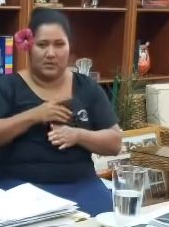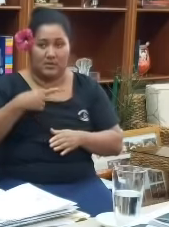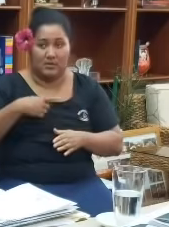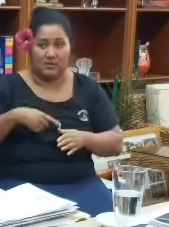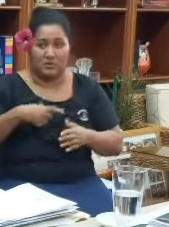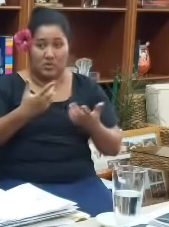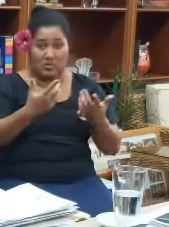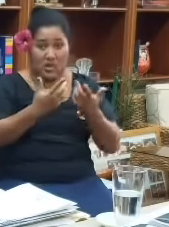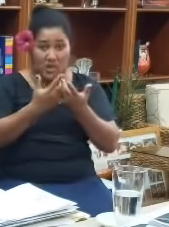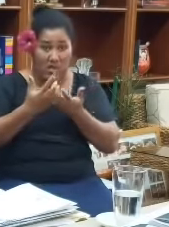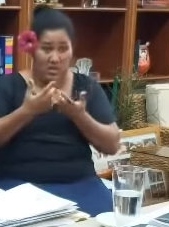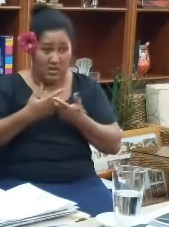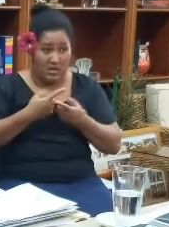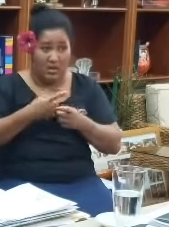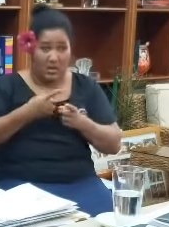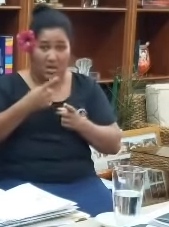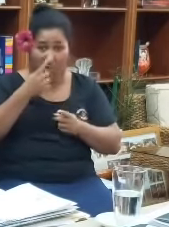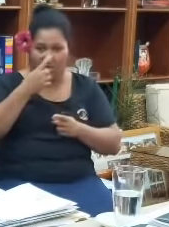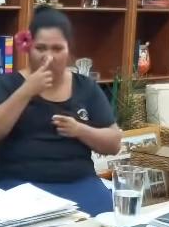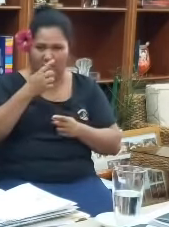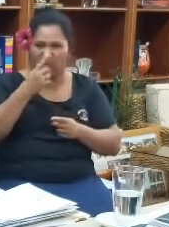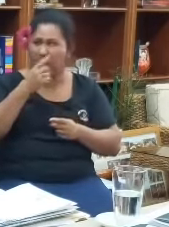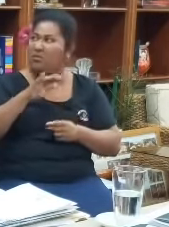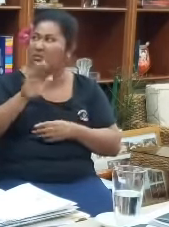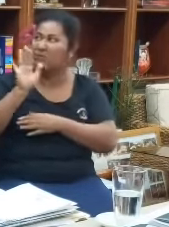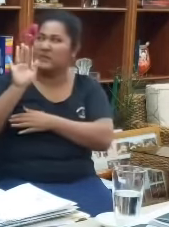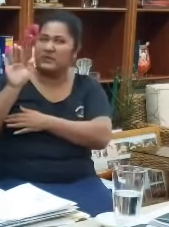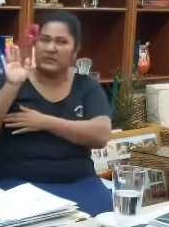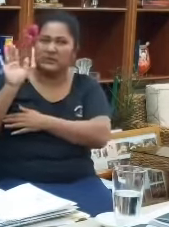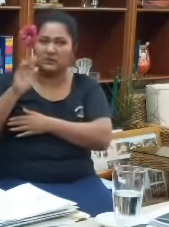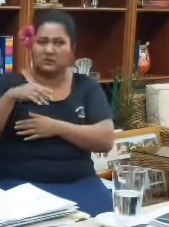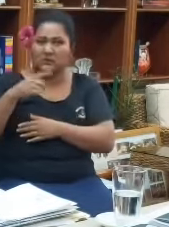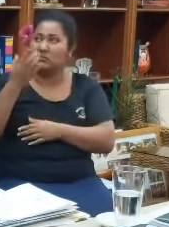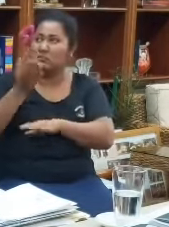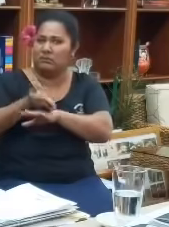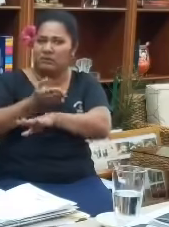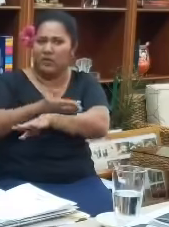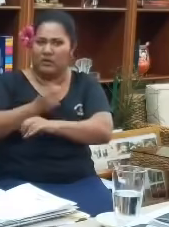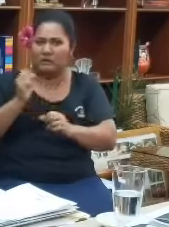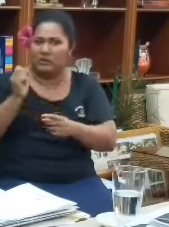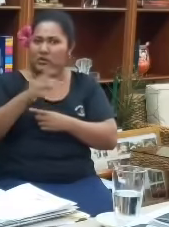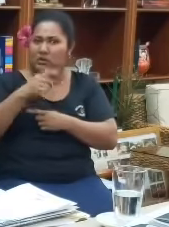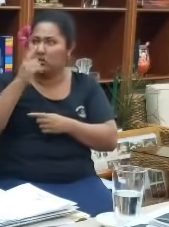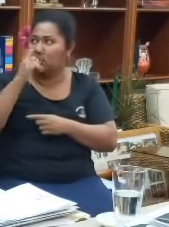totele au tatu tangata. O kakasai fafo ai mese vanga lea fafo i mai.